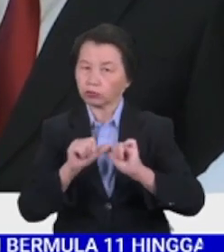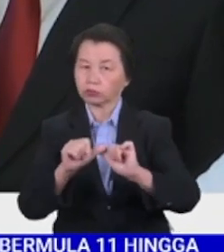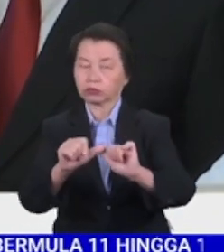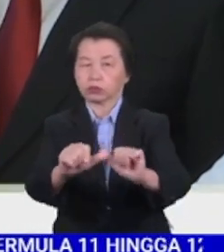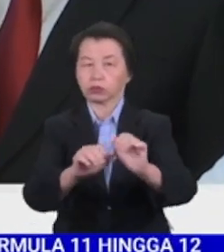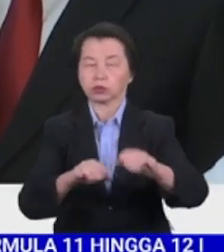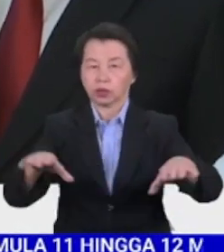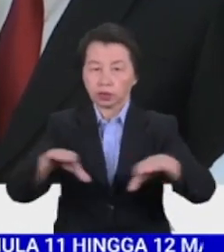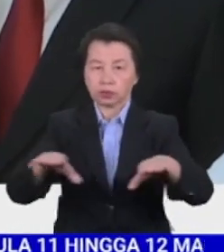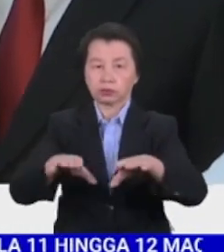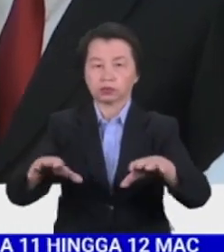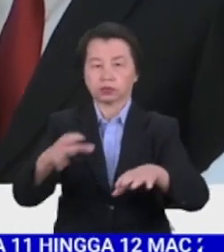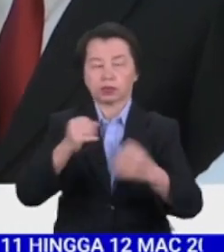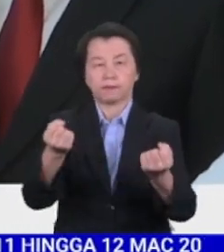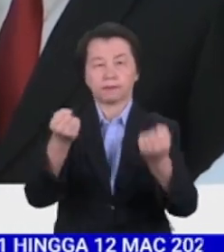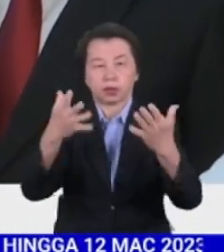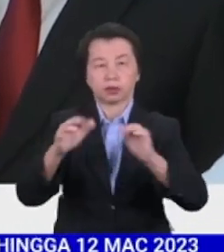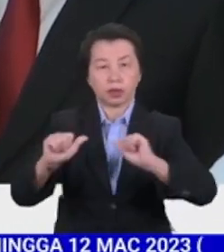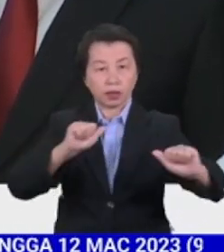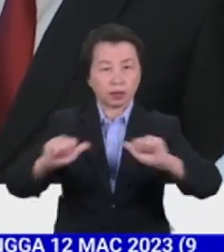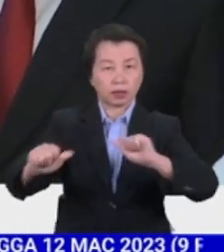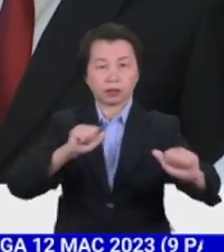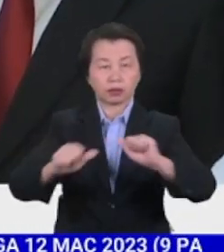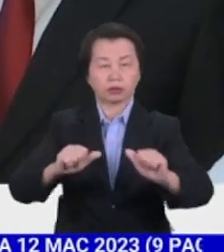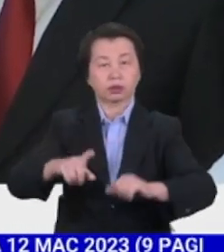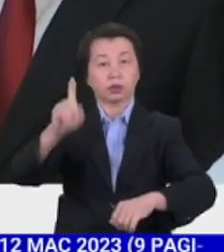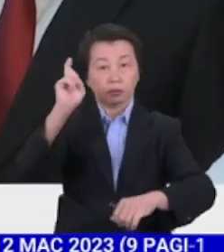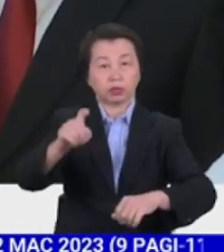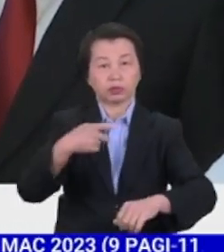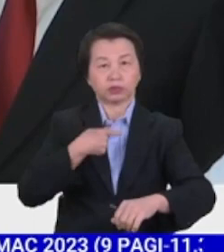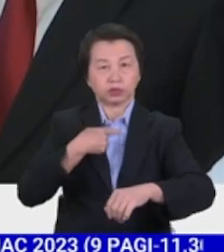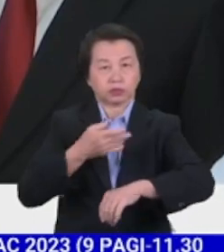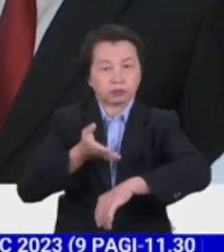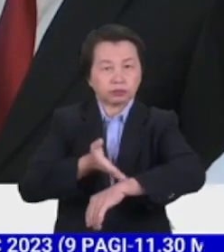dilaksanakan. Banyak aktiviti-aktiviti yang perlu kita